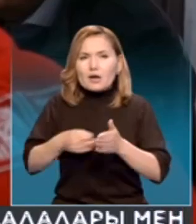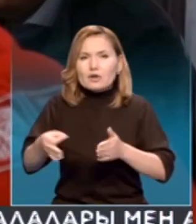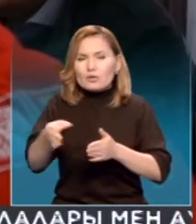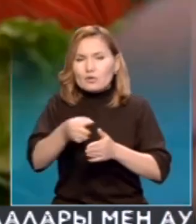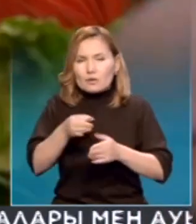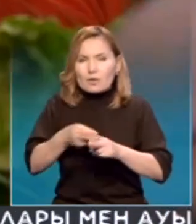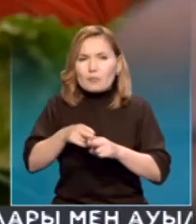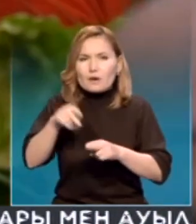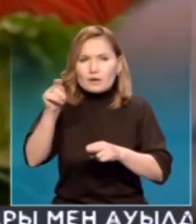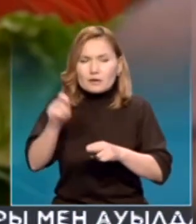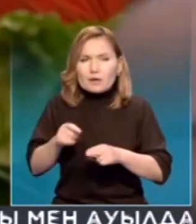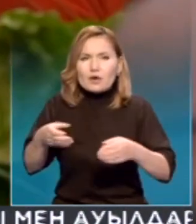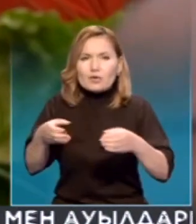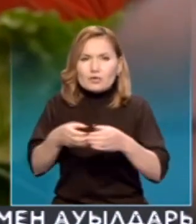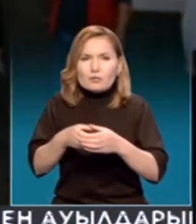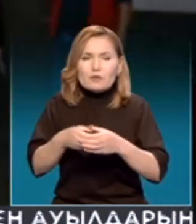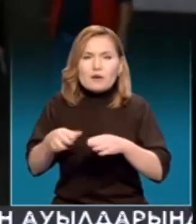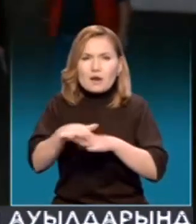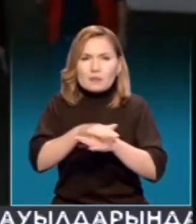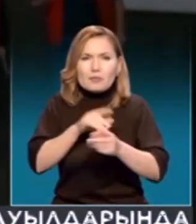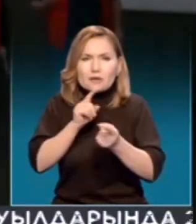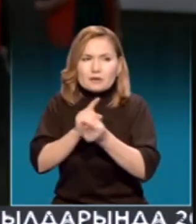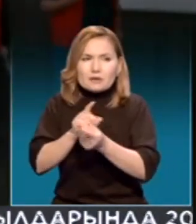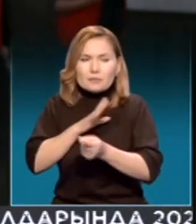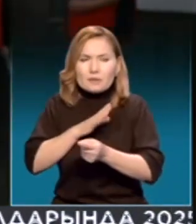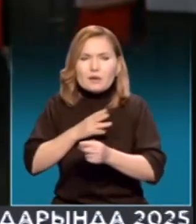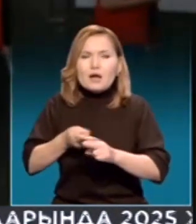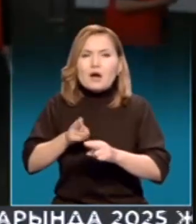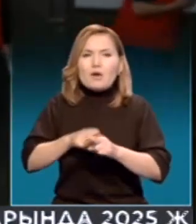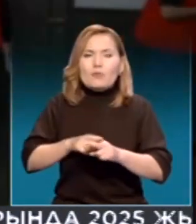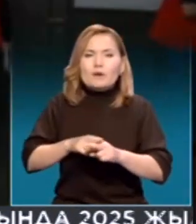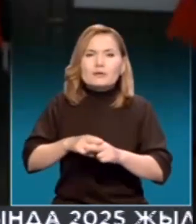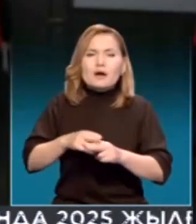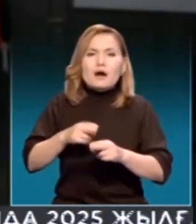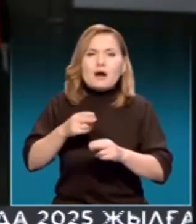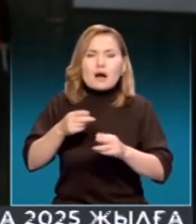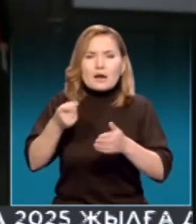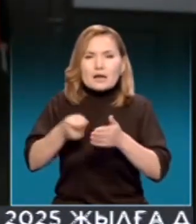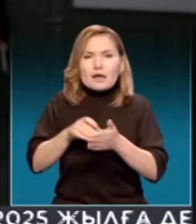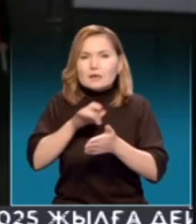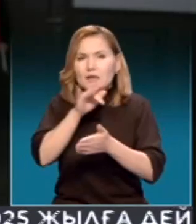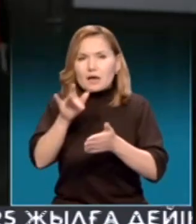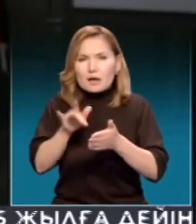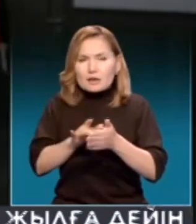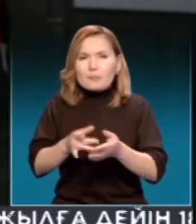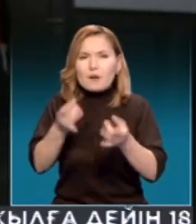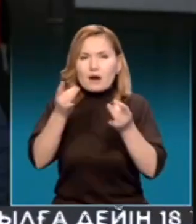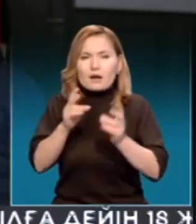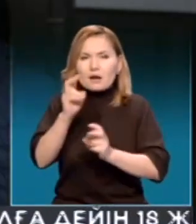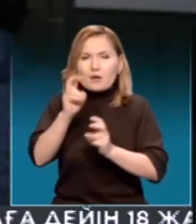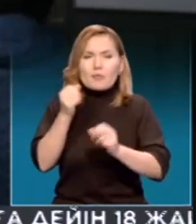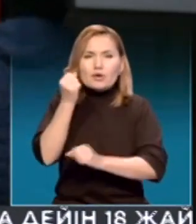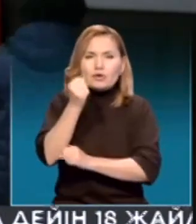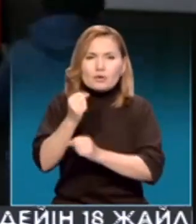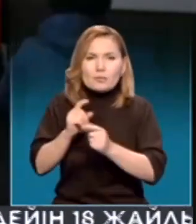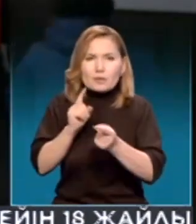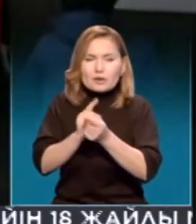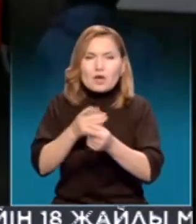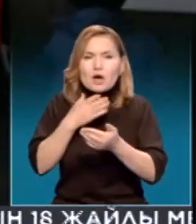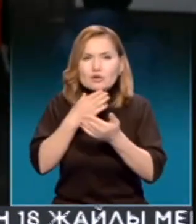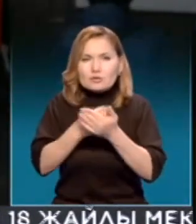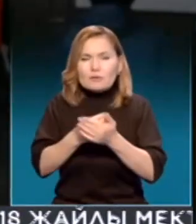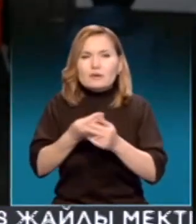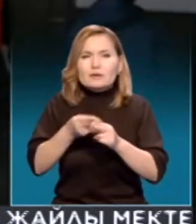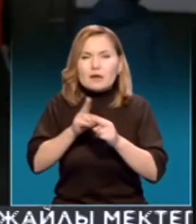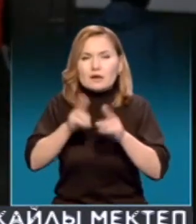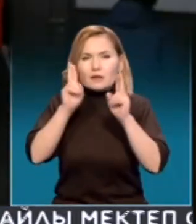барып, бірнеше еңбек ұжымымен кездесу өткізді. Кәсіподақ жетекшілері, металлургтер, осы саладағы қарапайым жұмысшылармен кездестік. Оларға өзіміздің